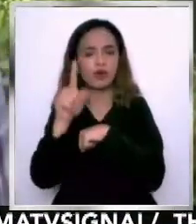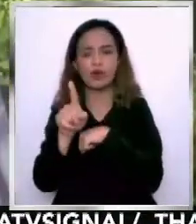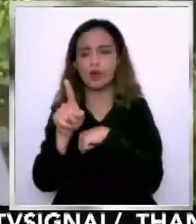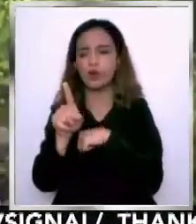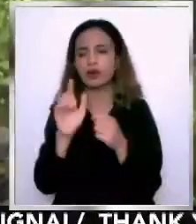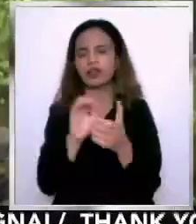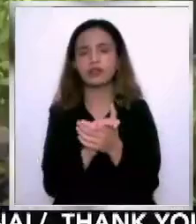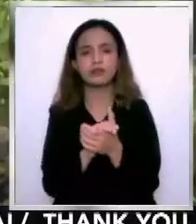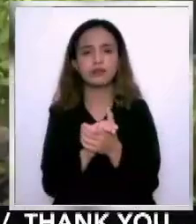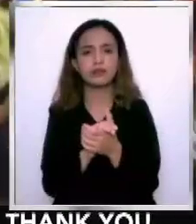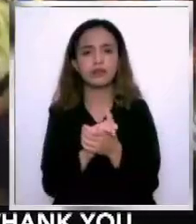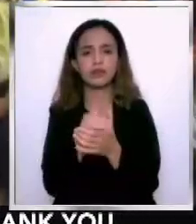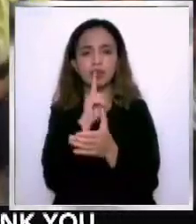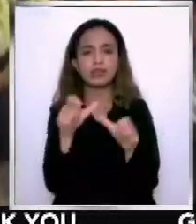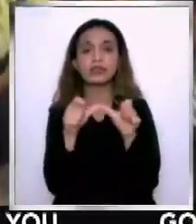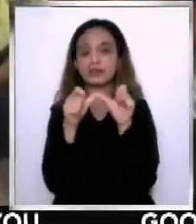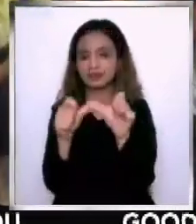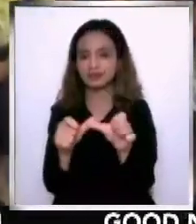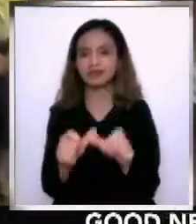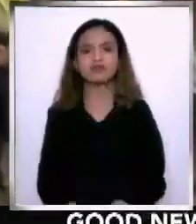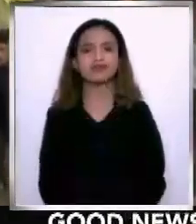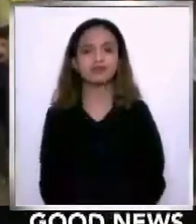talagang patuloy ang buhay.